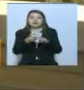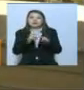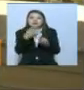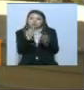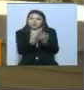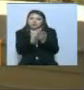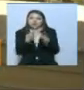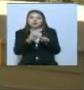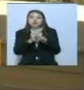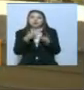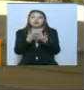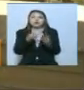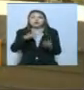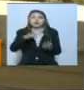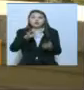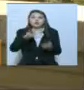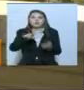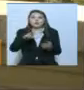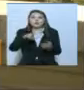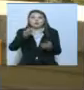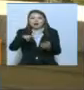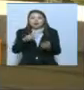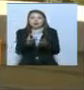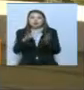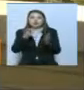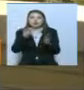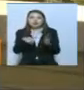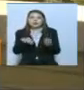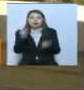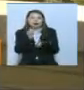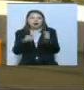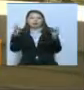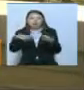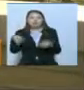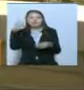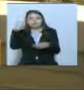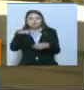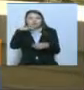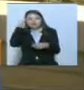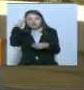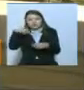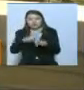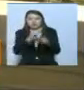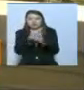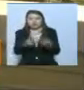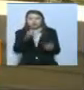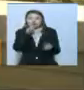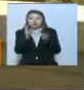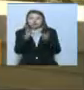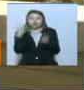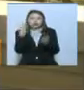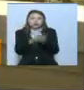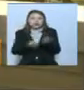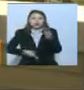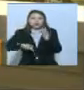можно упомянуть, что блюдо том-ям имеется в каждом кафе и ресторане. Кроме того, одна из целей сегодняшнего вечера – научить местных поваров готовить